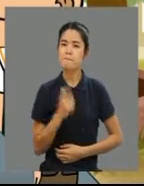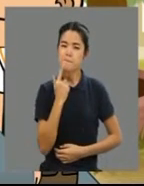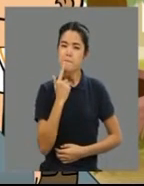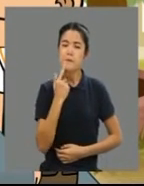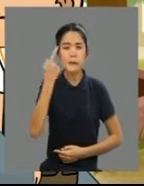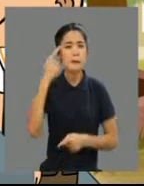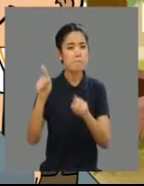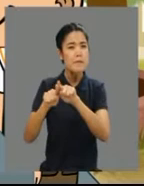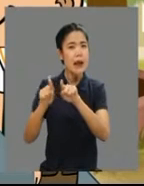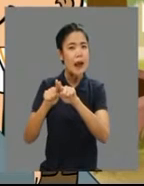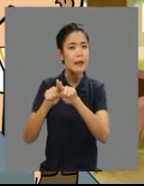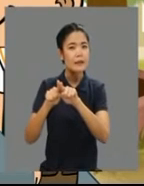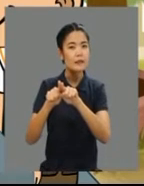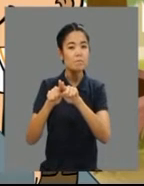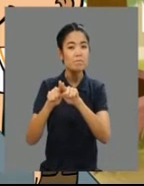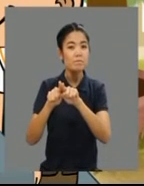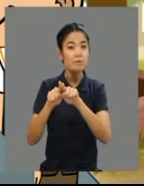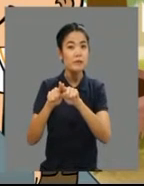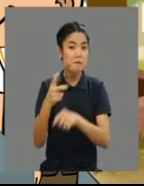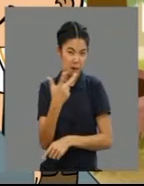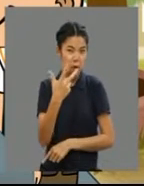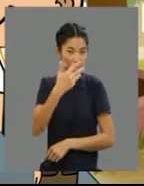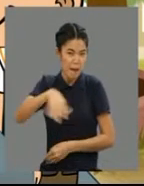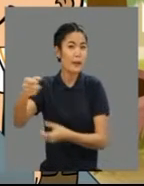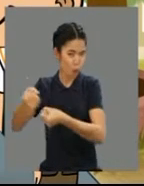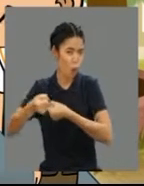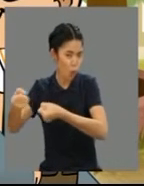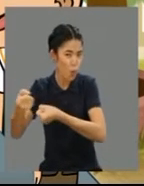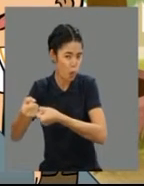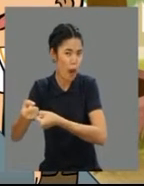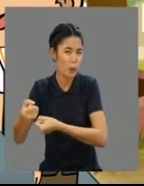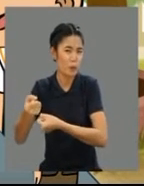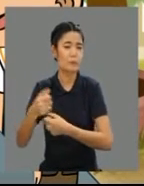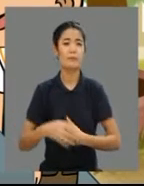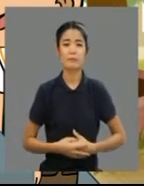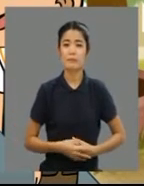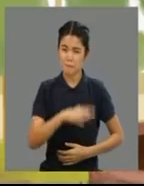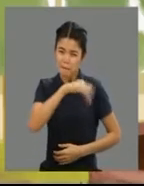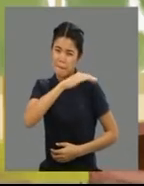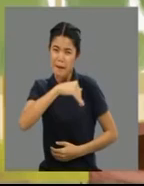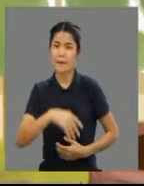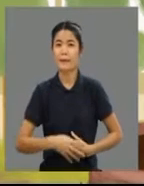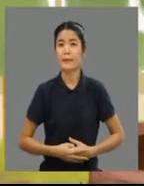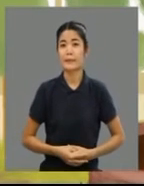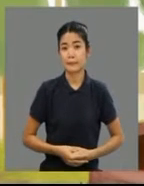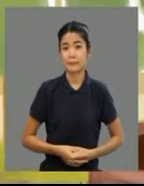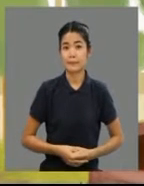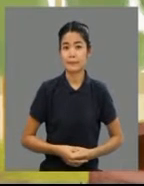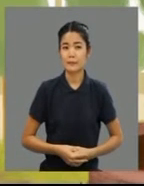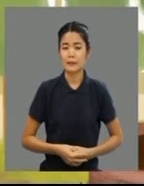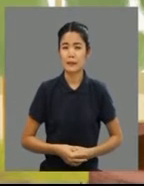ฉันเห็นด้วยฉันว่านะเรารีบไปทำเวรกันก่อนที่คุณครูจะรู้ดีกว่าปะ